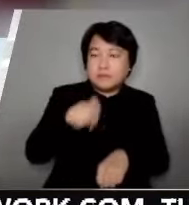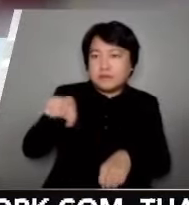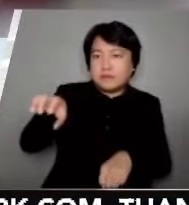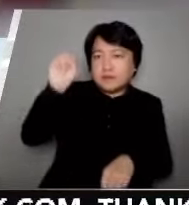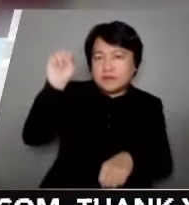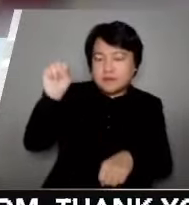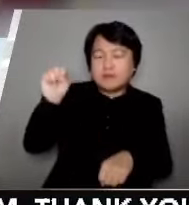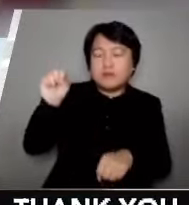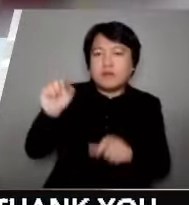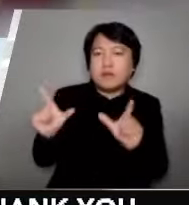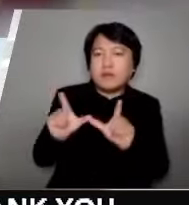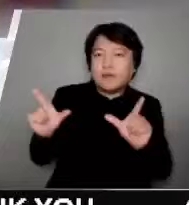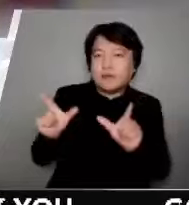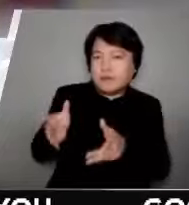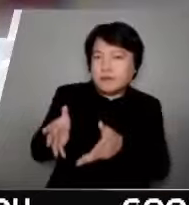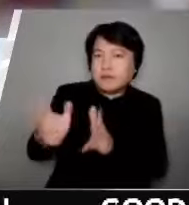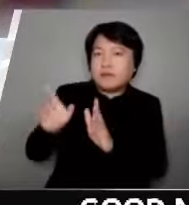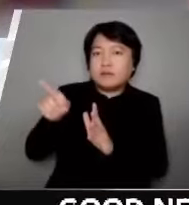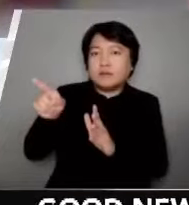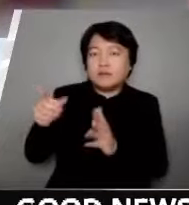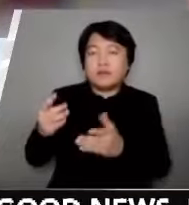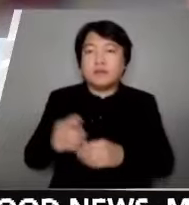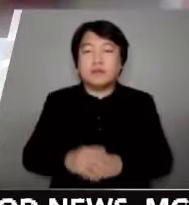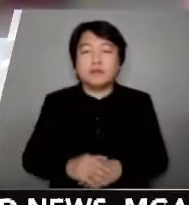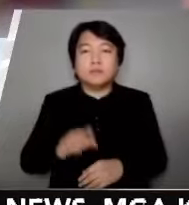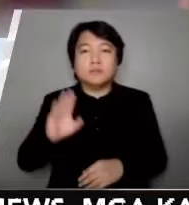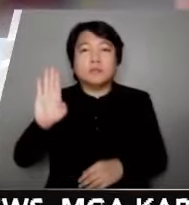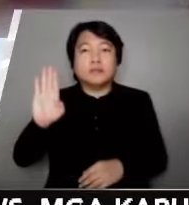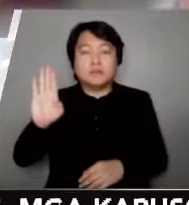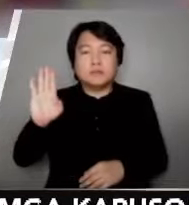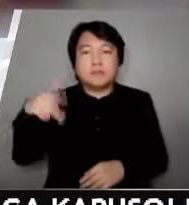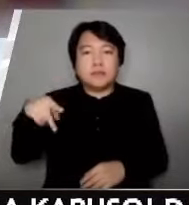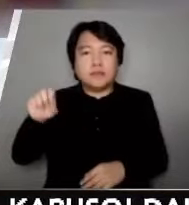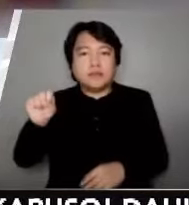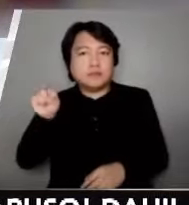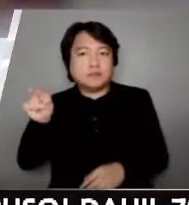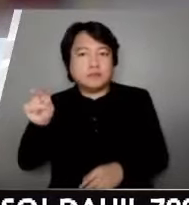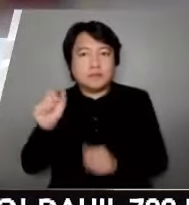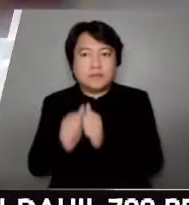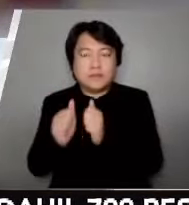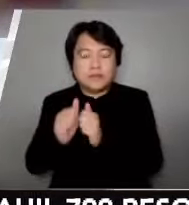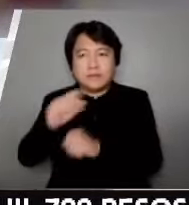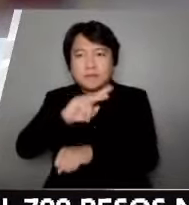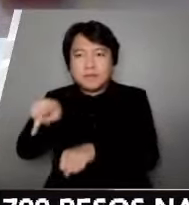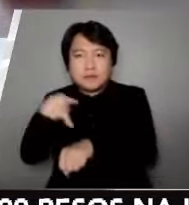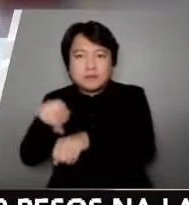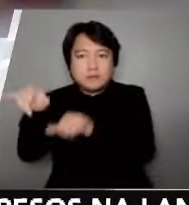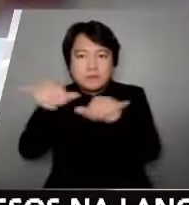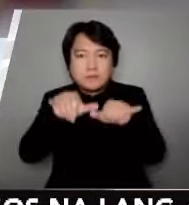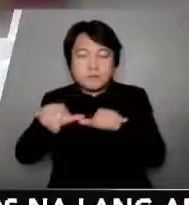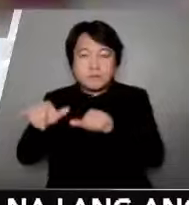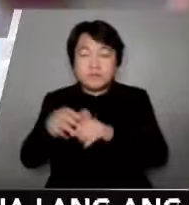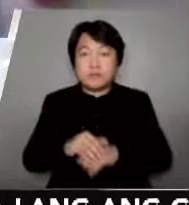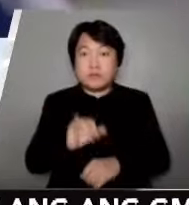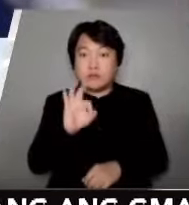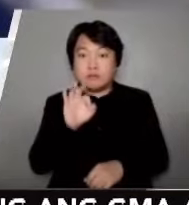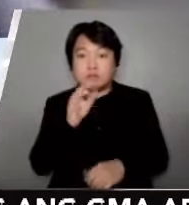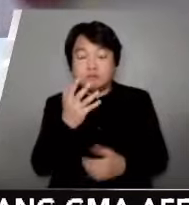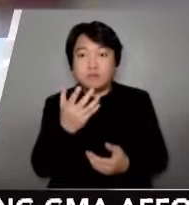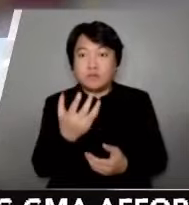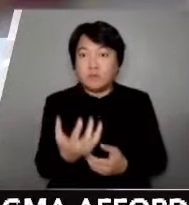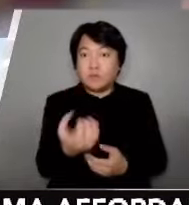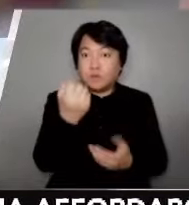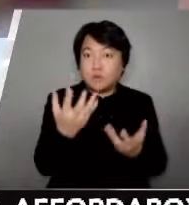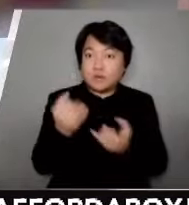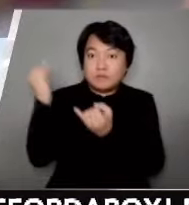lisensya sa bps ng DTI Ito po ang Bureau of Philippines standards at kung ikaw na ma importer dapat meron kang icc